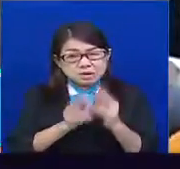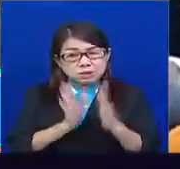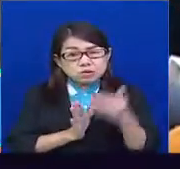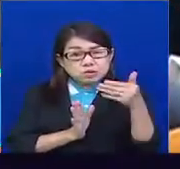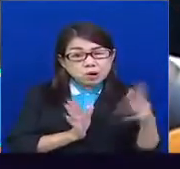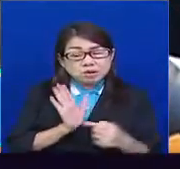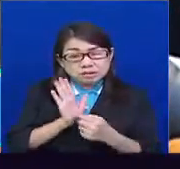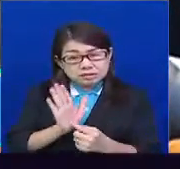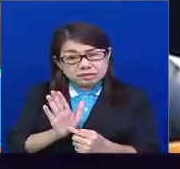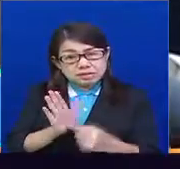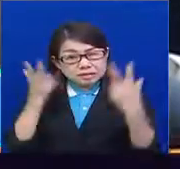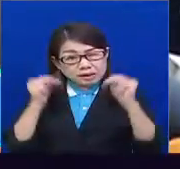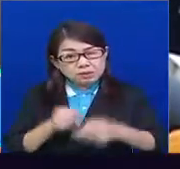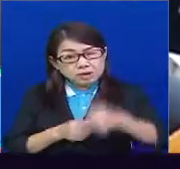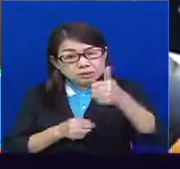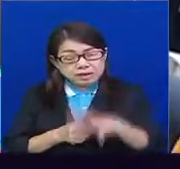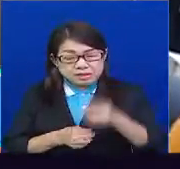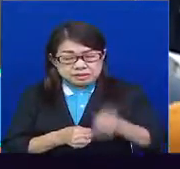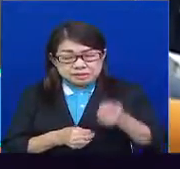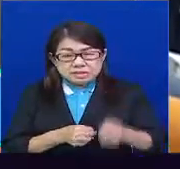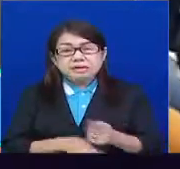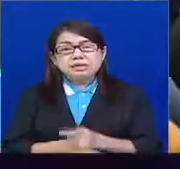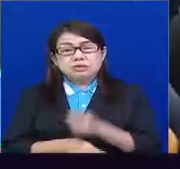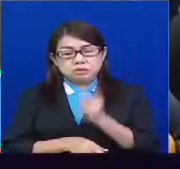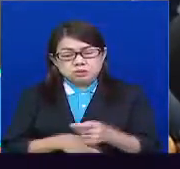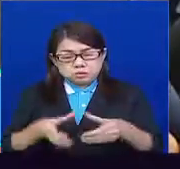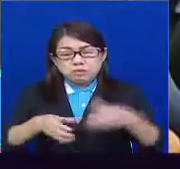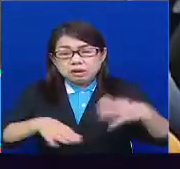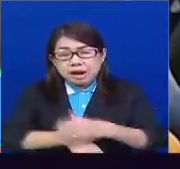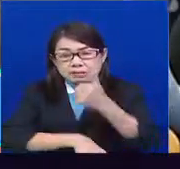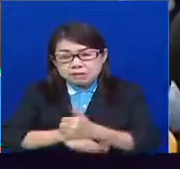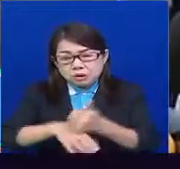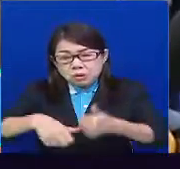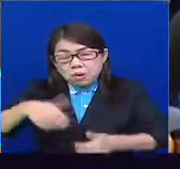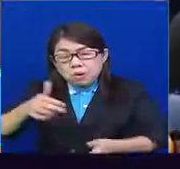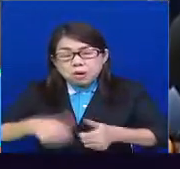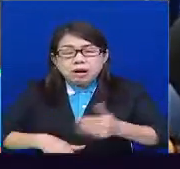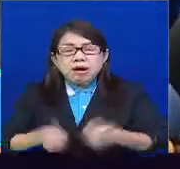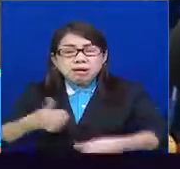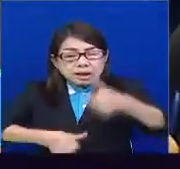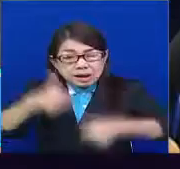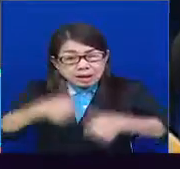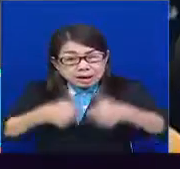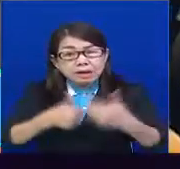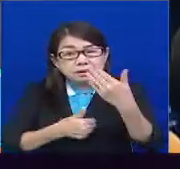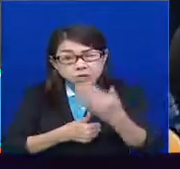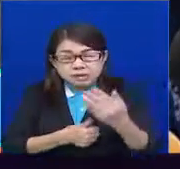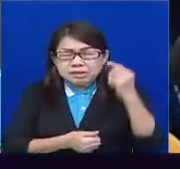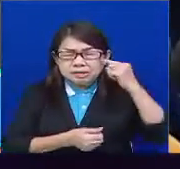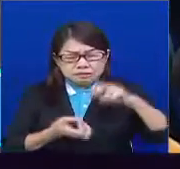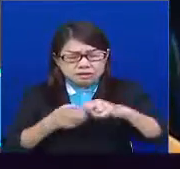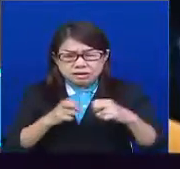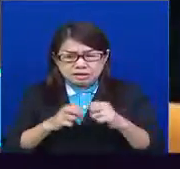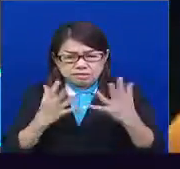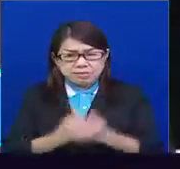หลักการนายกรัฐมนตรีต้องโหวตเลือกจากบุคคลจากพรรคการเมืองก่อนดังนั้นจึงเชื่อว่าไม่น่ามีปัญหาแต่สุดท้ายคณะกรรมการร่าง